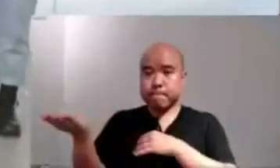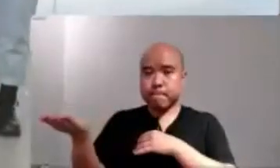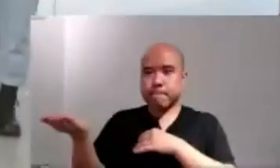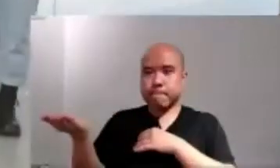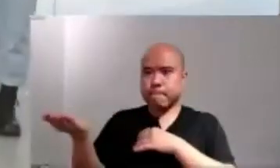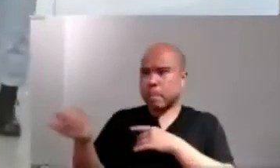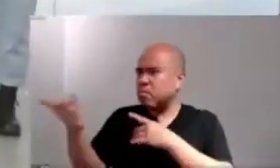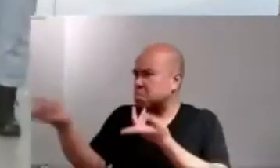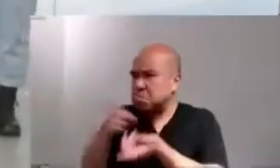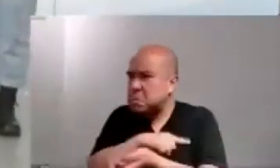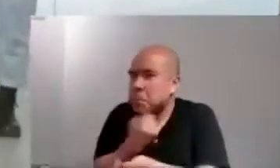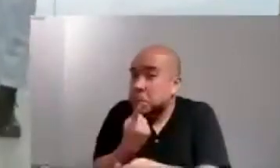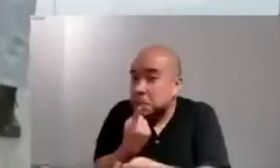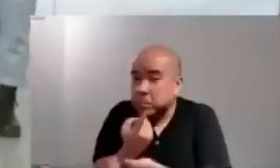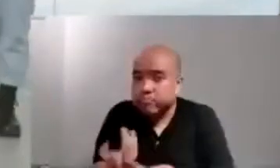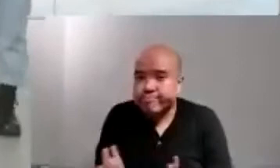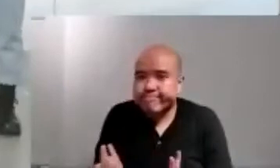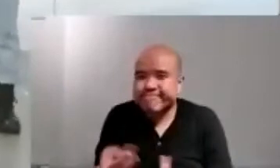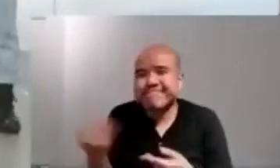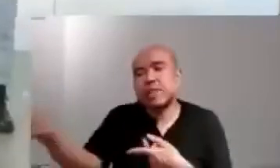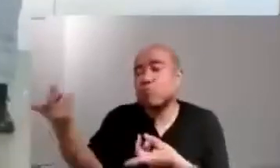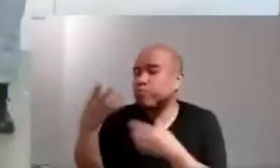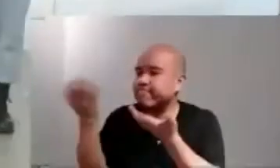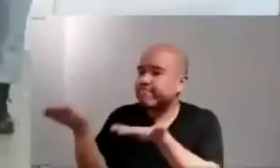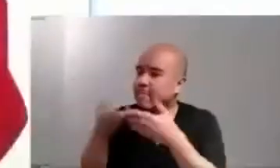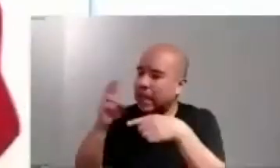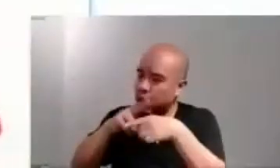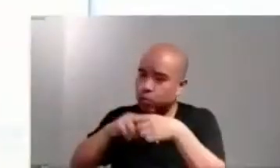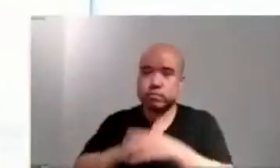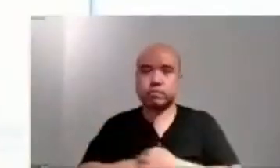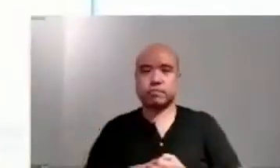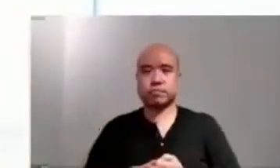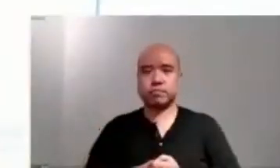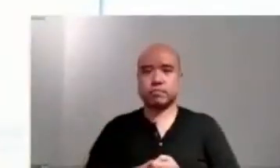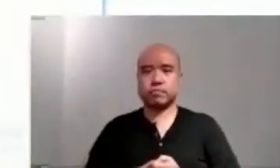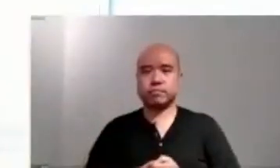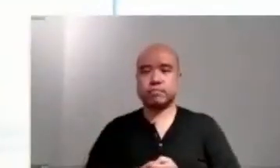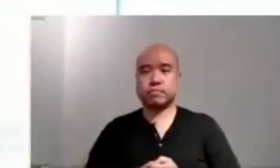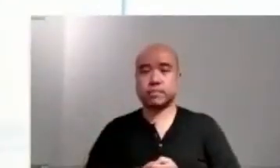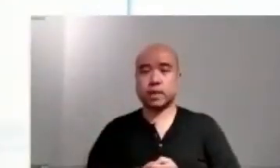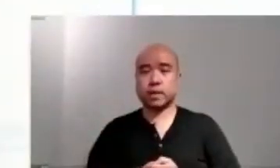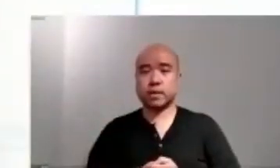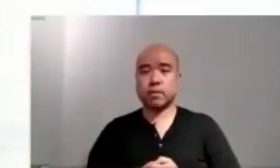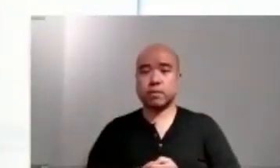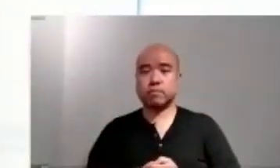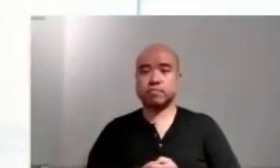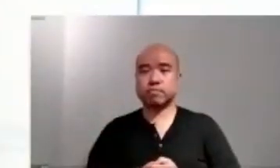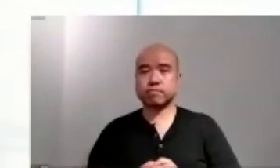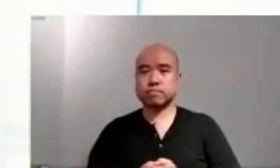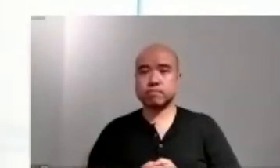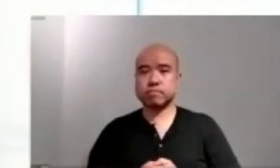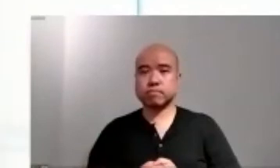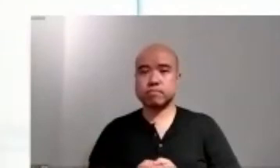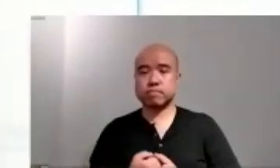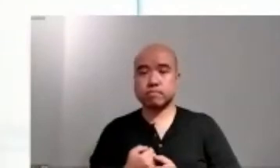你自己过嚟，好啦，等你介绍一下先可以。 喂， 喂，咁 Hello， 大家好啦，我系 Ulandy